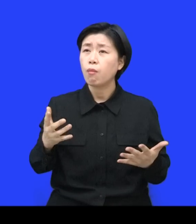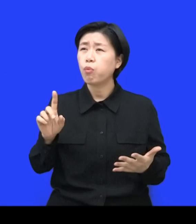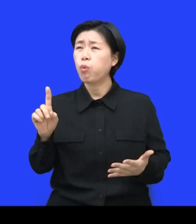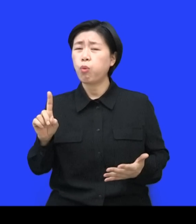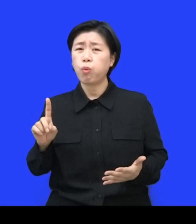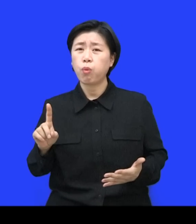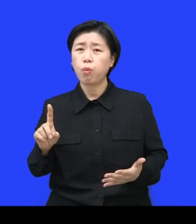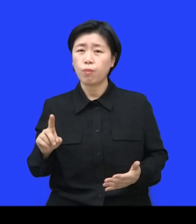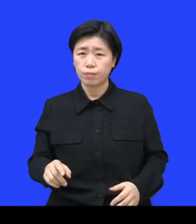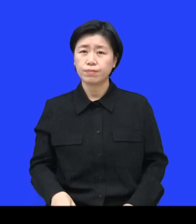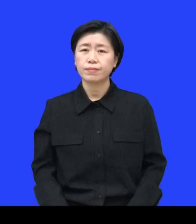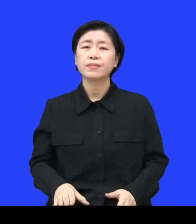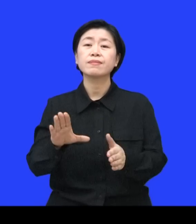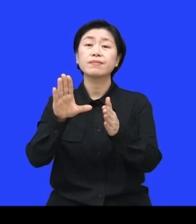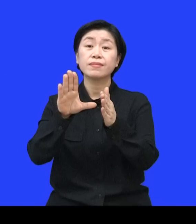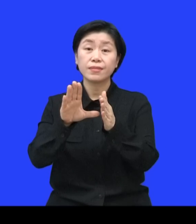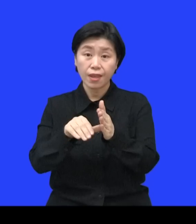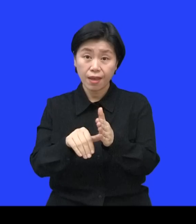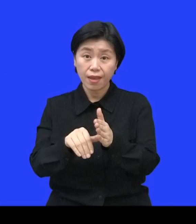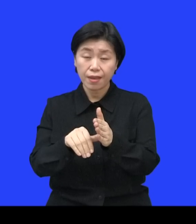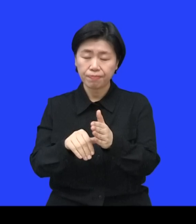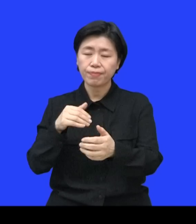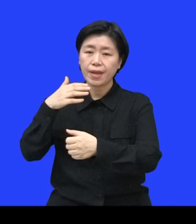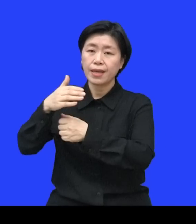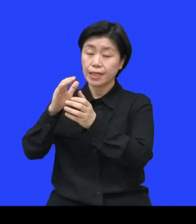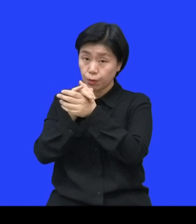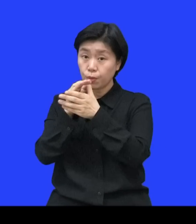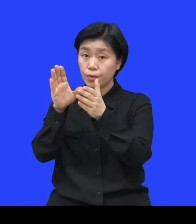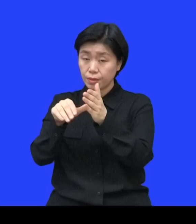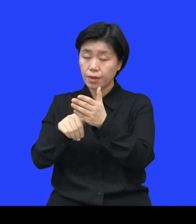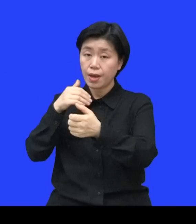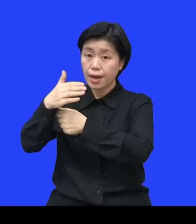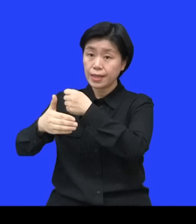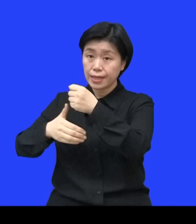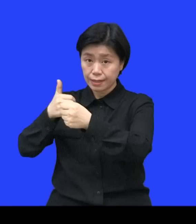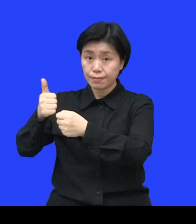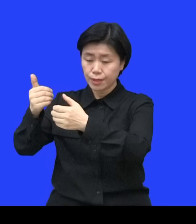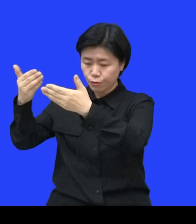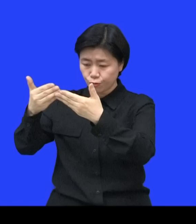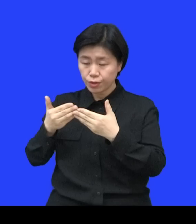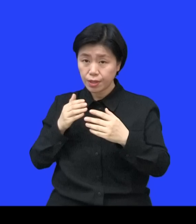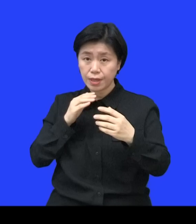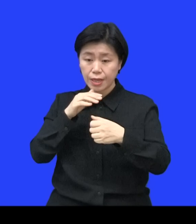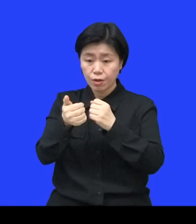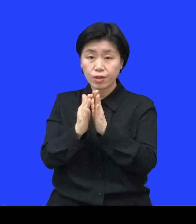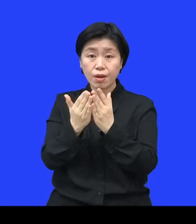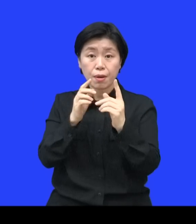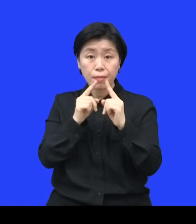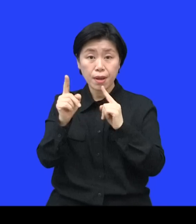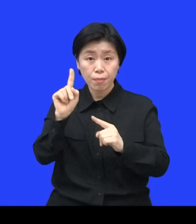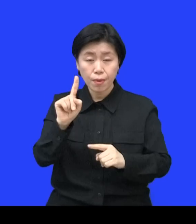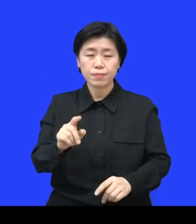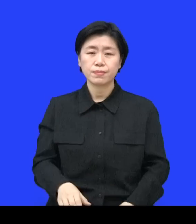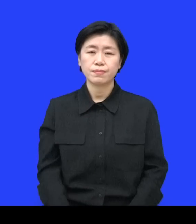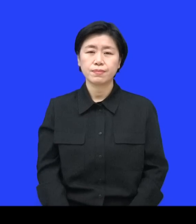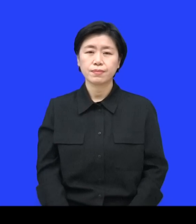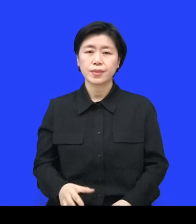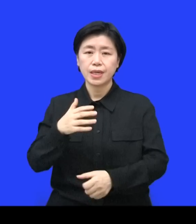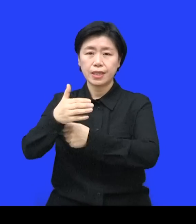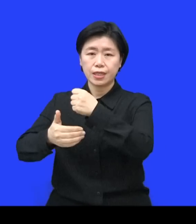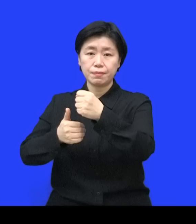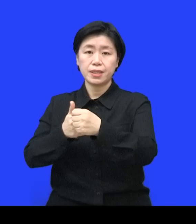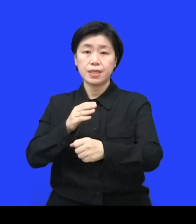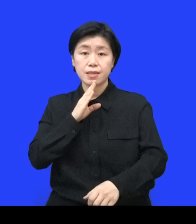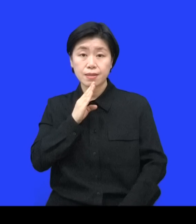겁니까? 그때 주셨던 하나님 묵상하면서 이제 마음에 품었던 그 말씀이 고린도후서 9장 8절에